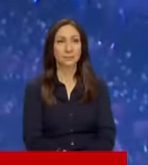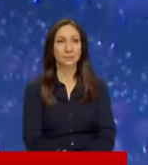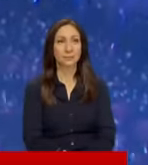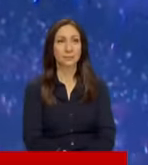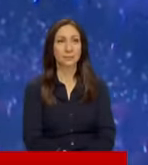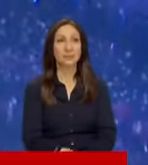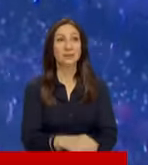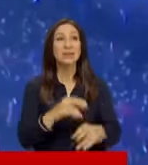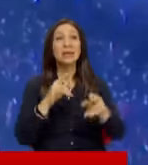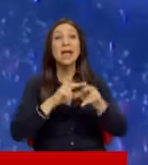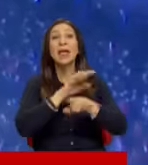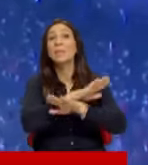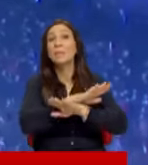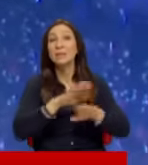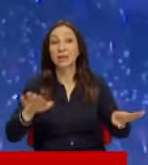Kanal bitti,